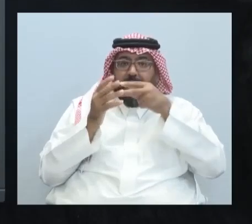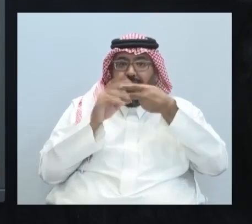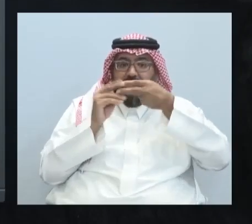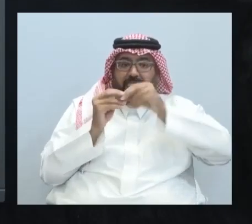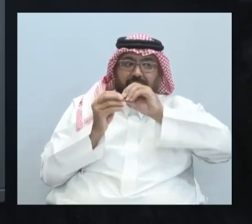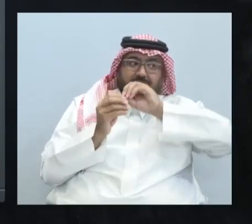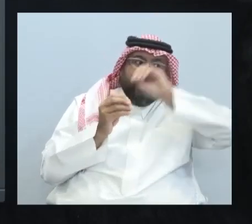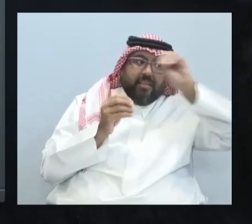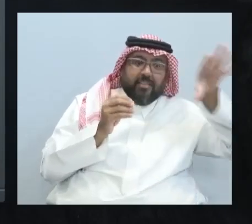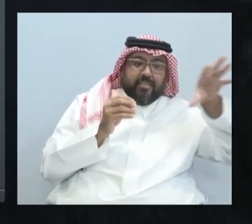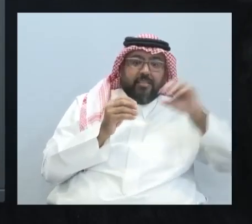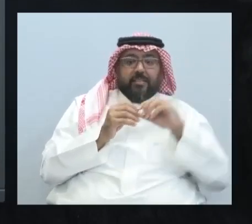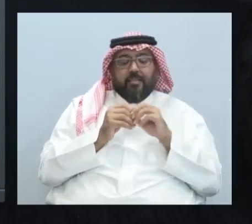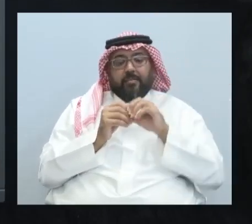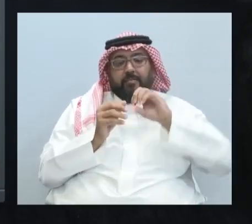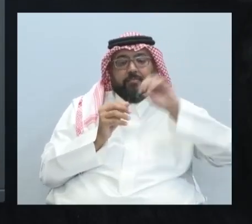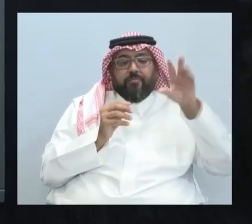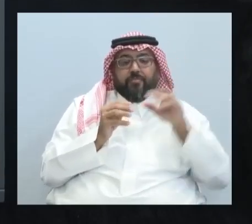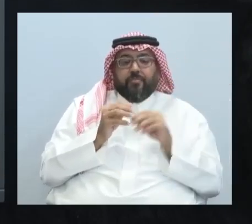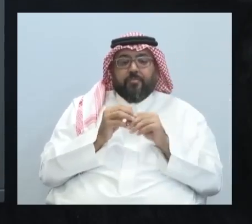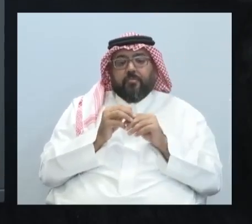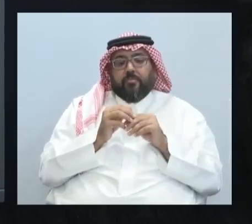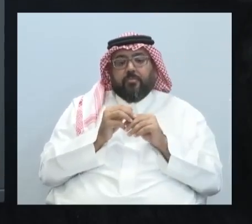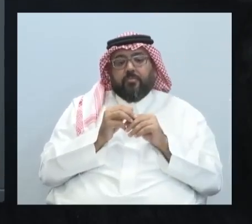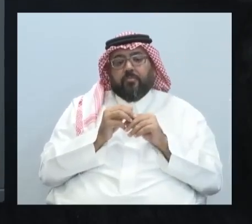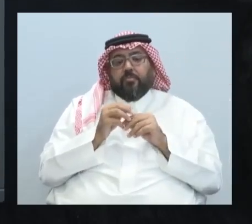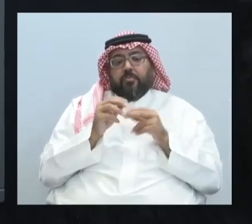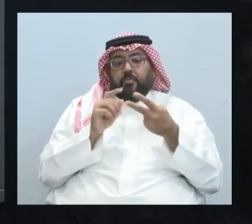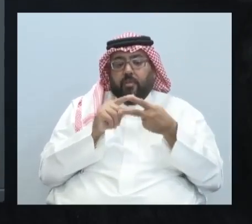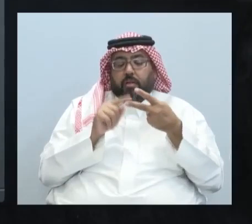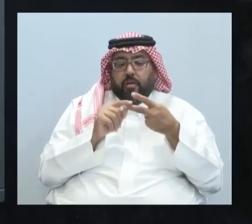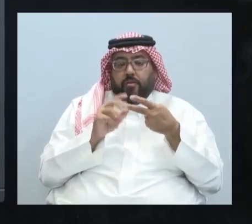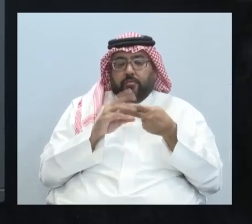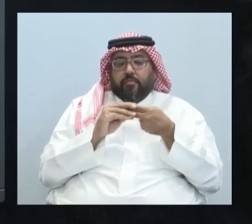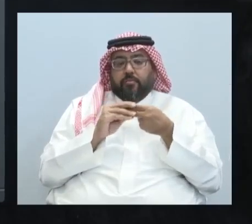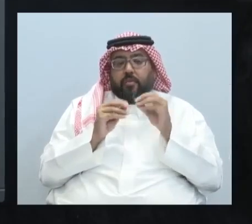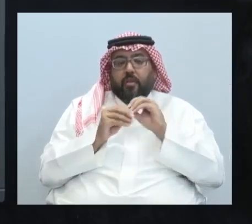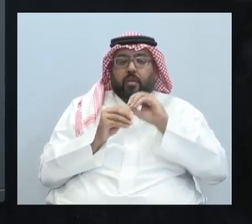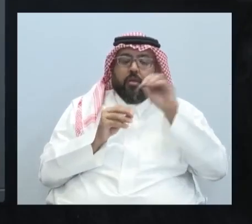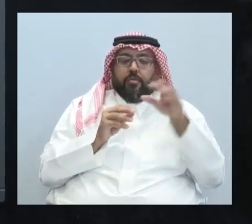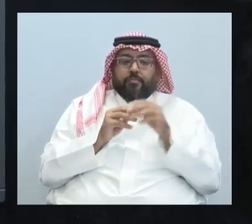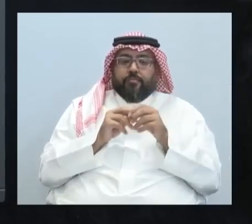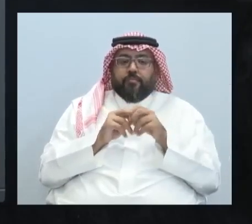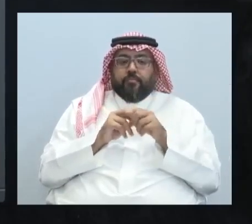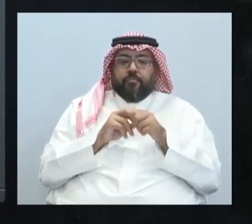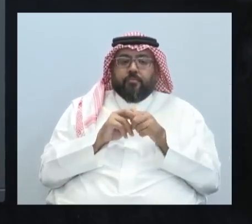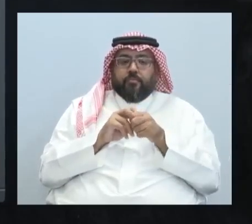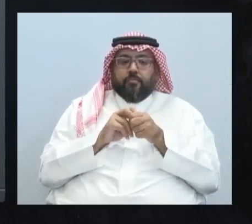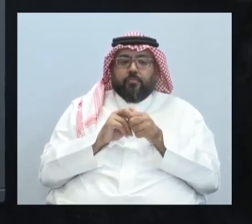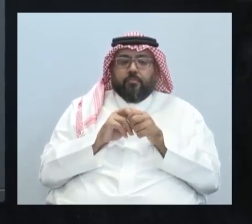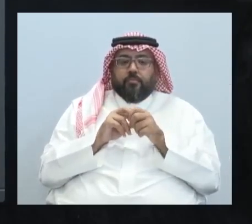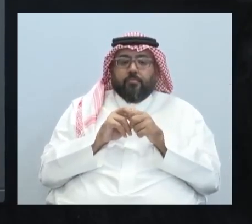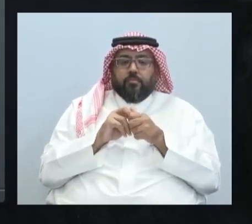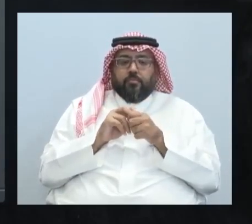لانه يحتوي على ماذا يحتوي على زوج من الالكترونات هذا الزوج والالكترونات سوف يشارك فيه